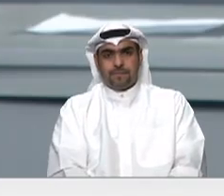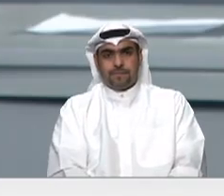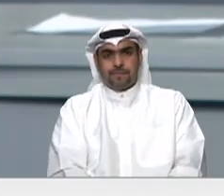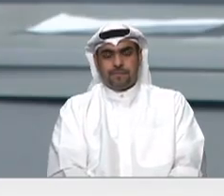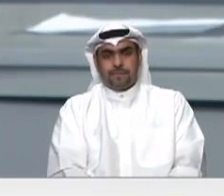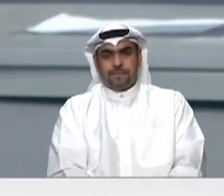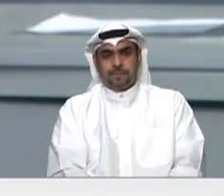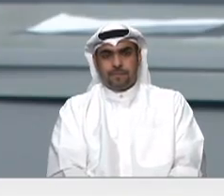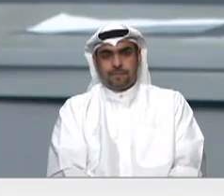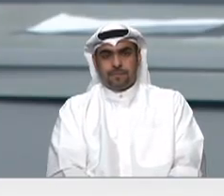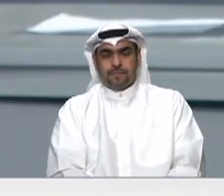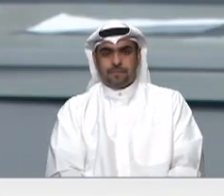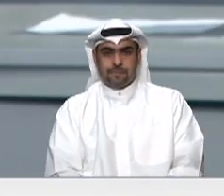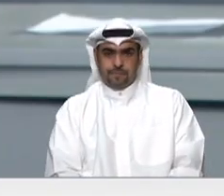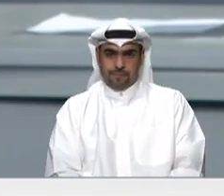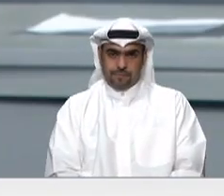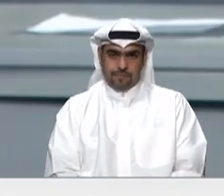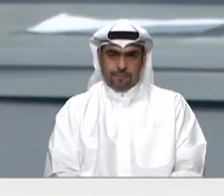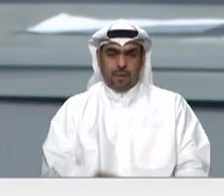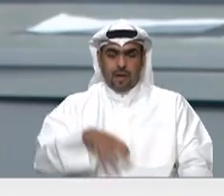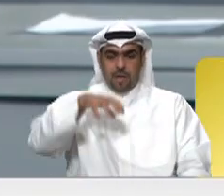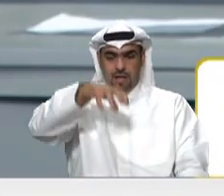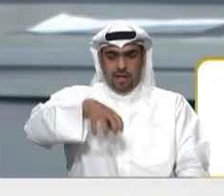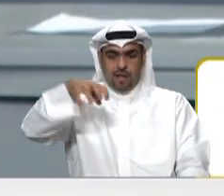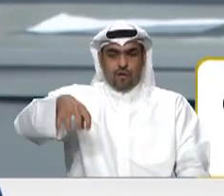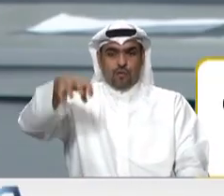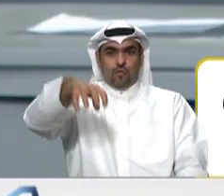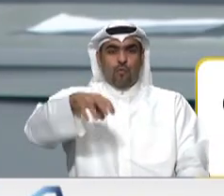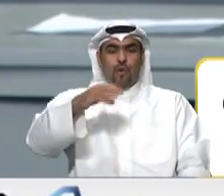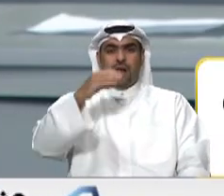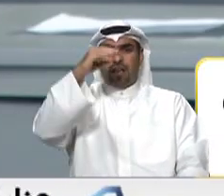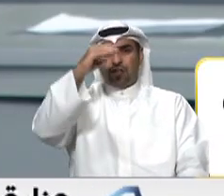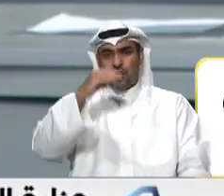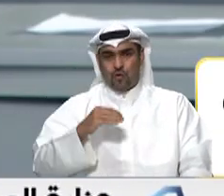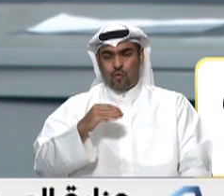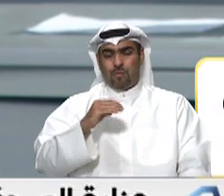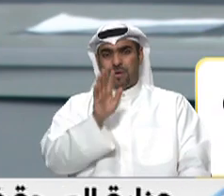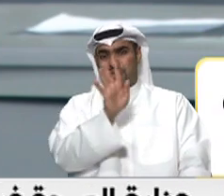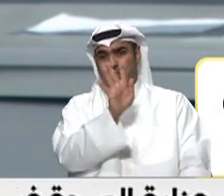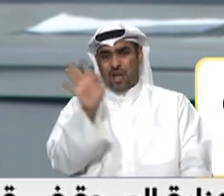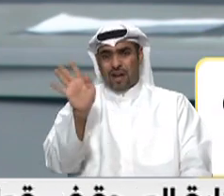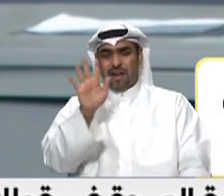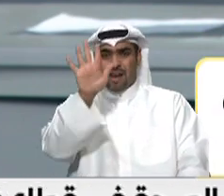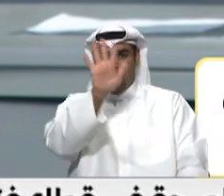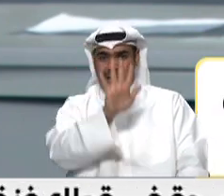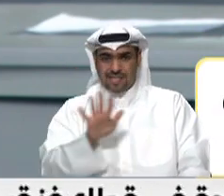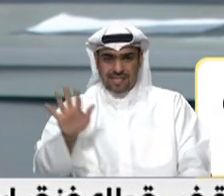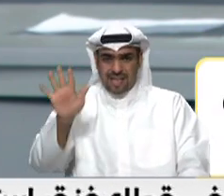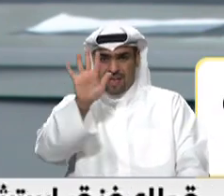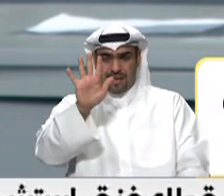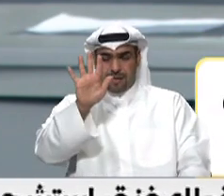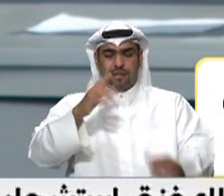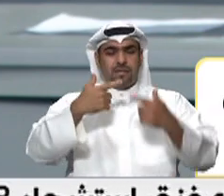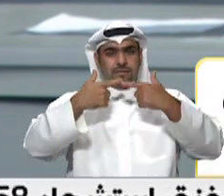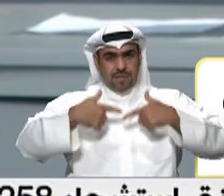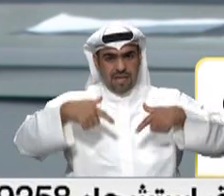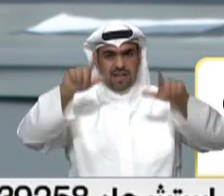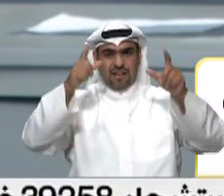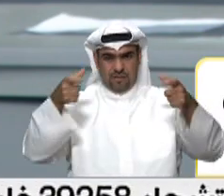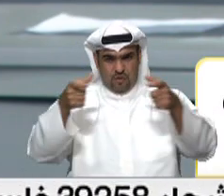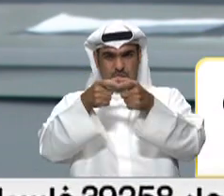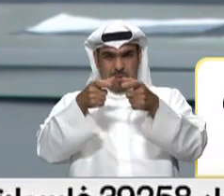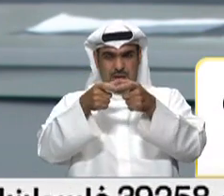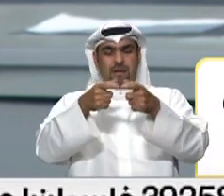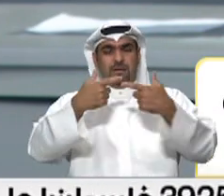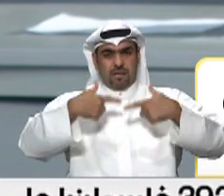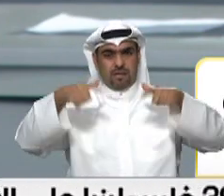اعربت رابطه دول جنوب شرق اسيا اسيان عن قلقها بخصوص الوضع الانساني المتدهور في قطاع